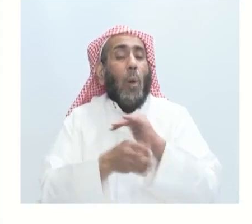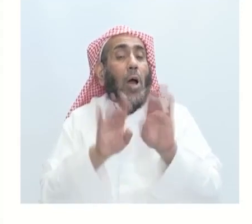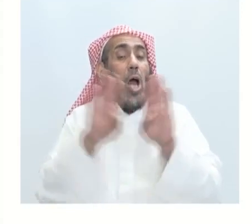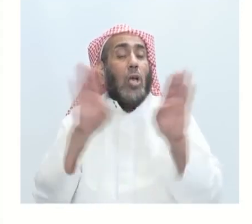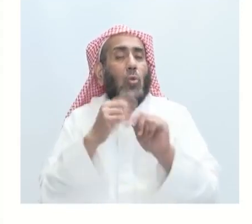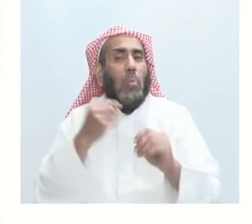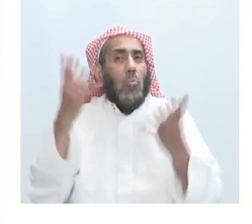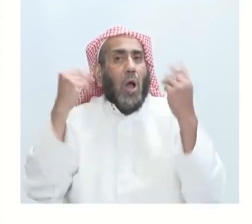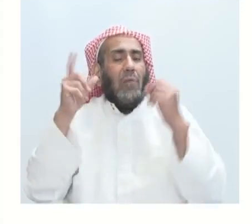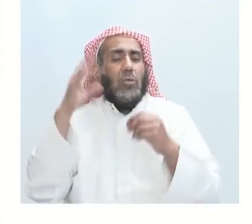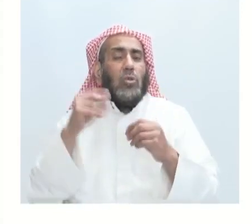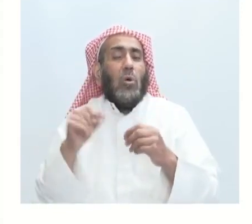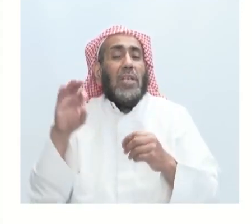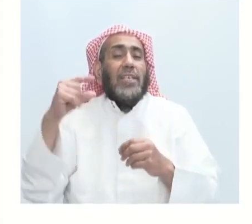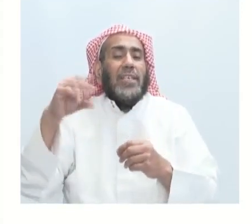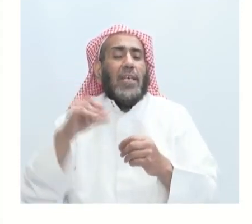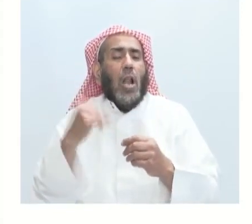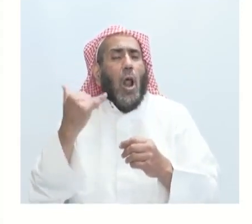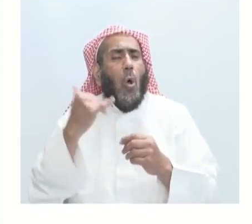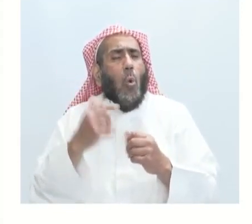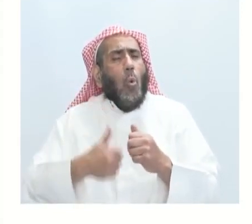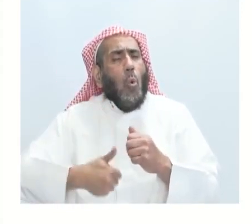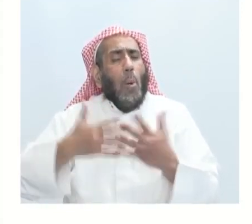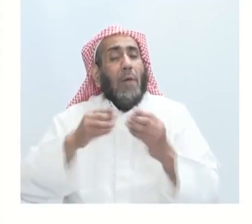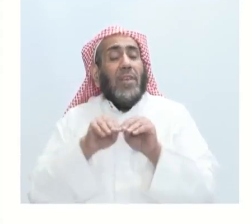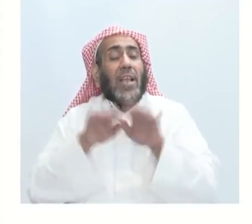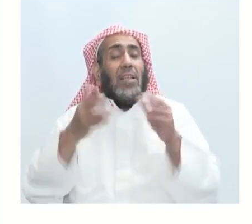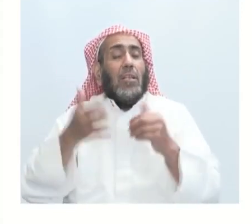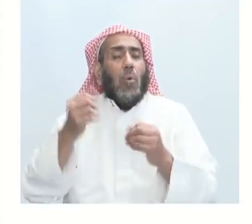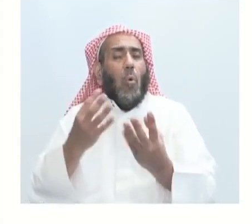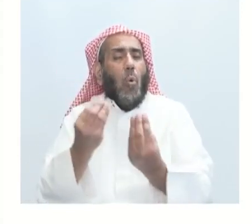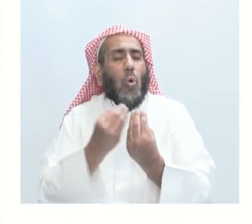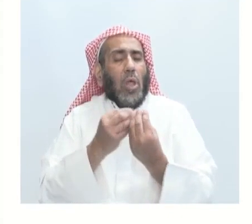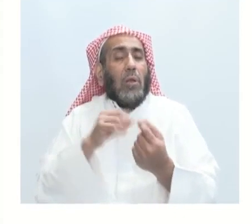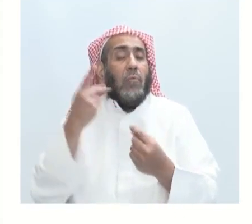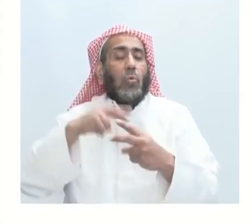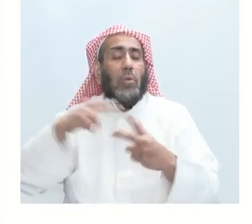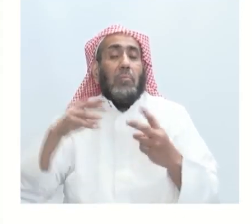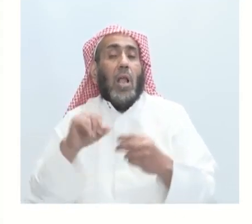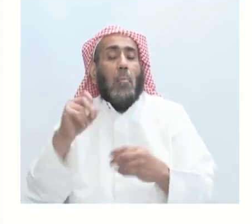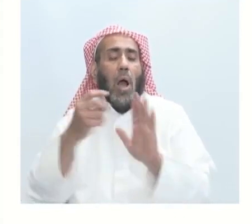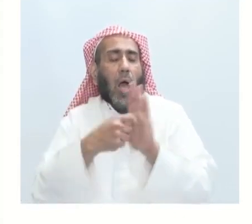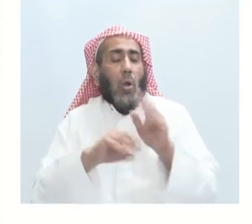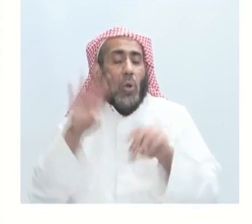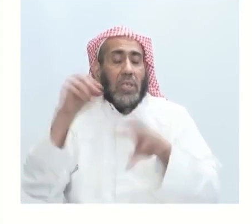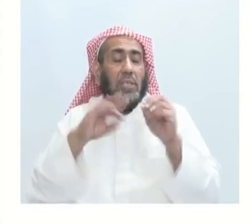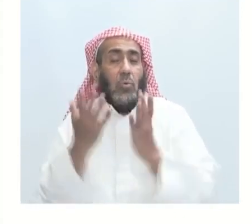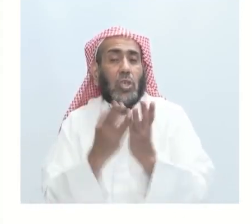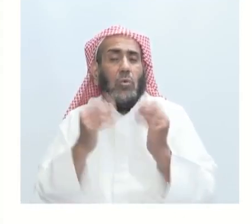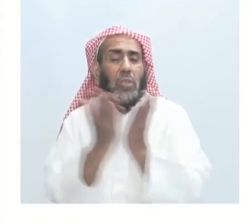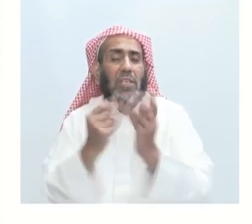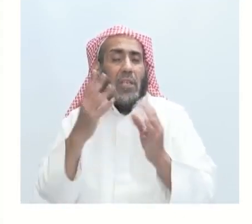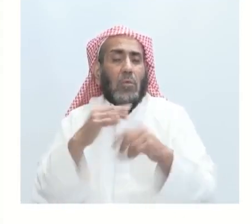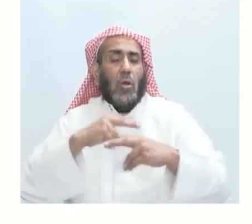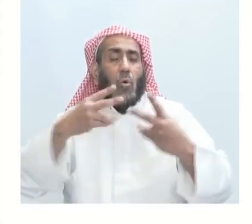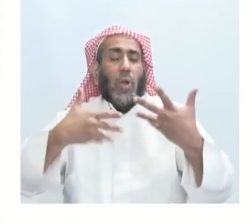للمثقف القارئ السعودي مجلات دور ل لها دور كبير في نهضه الادب في احتضان فنون مختلفه منها المقال والقصه والشعر والدراسات اللغويه